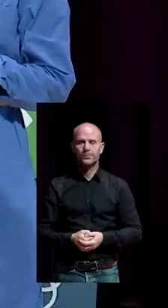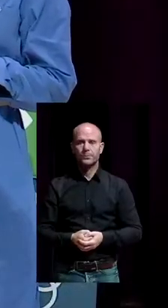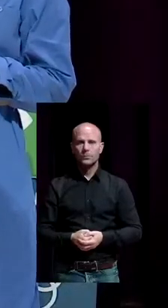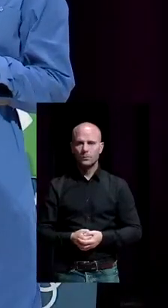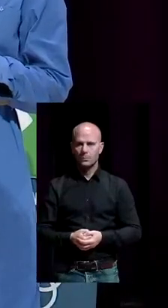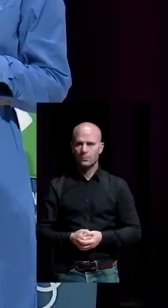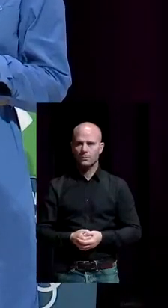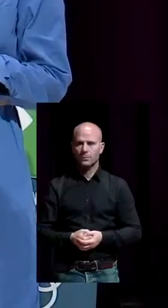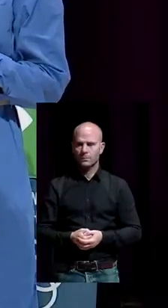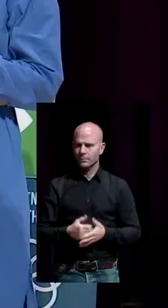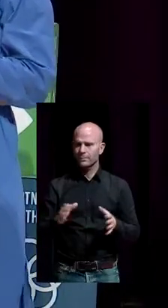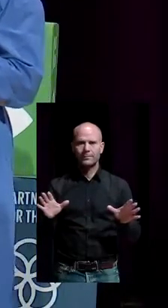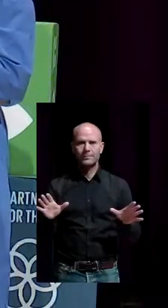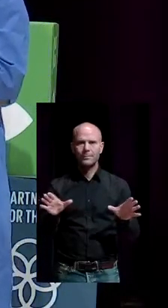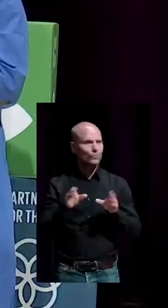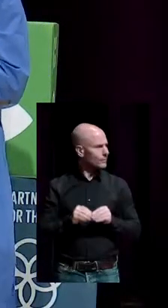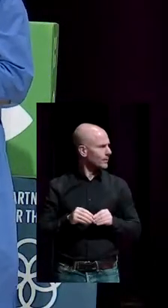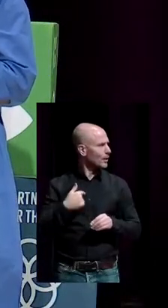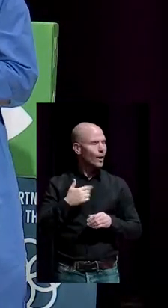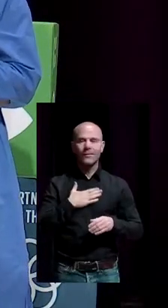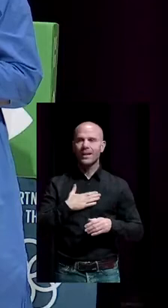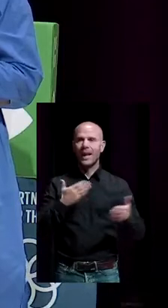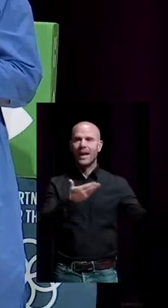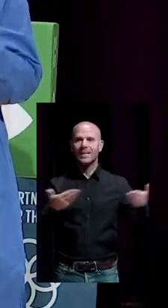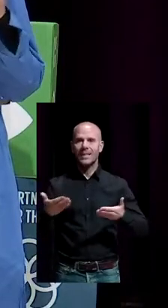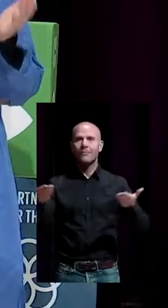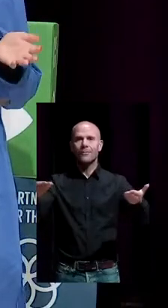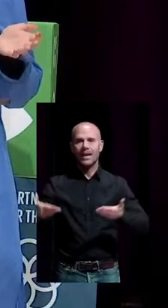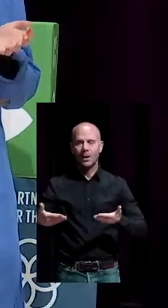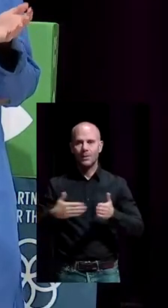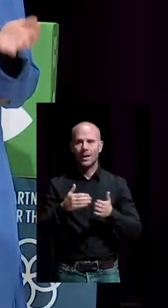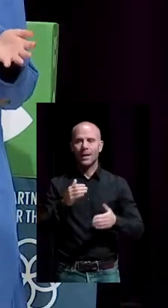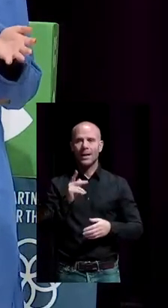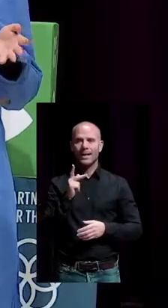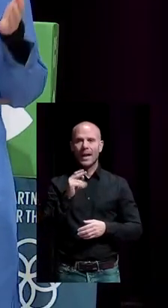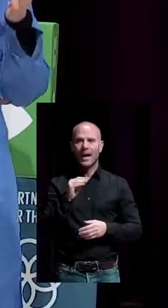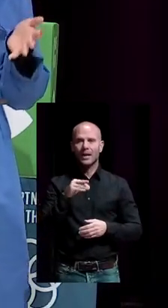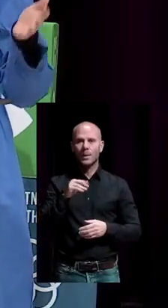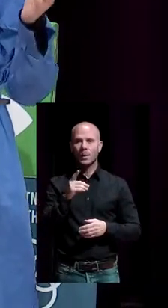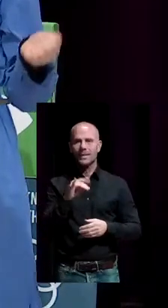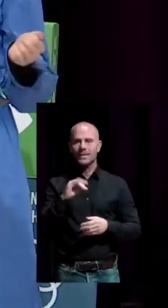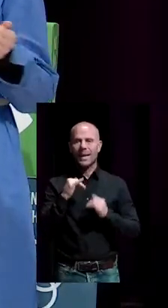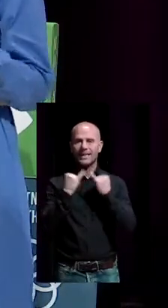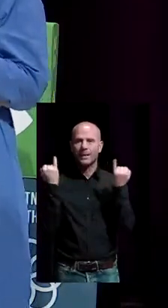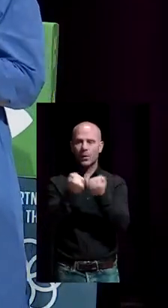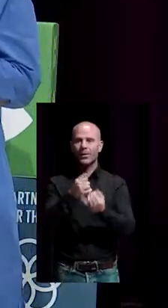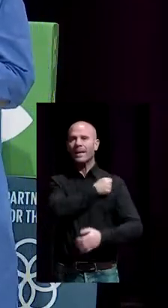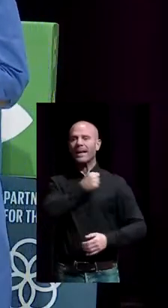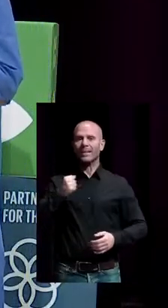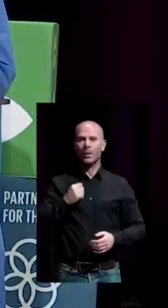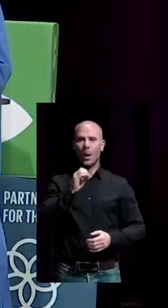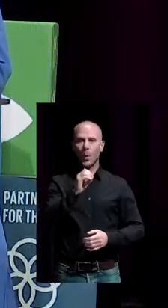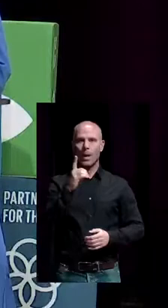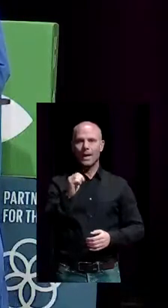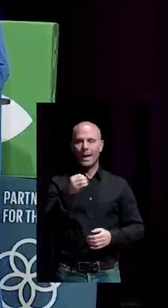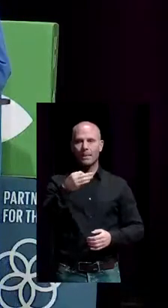Och med detta sagt så vill jag hälsa välkommen Karolinska institutets egna rektor Ole